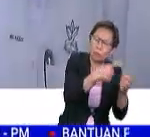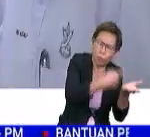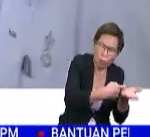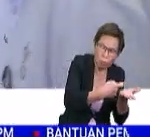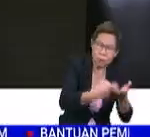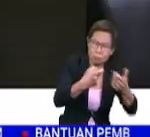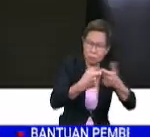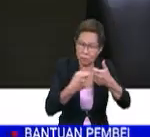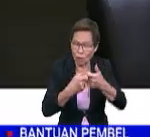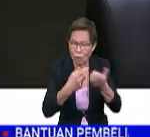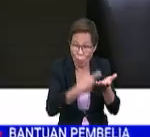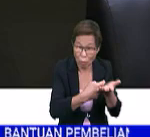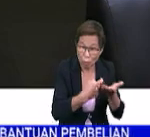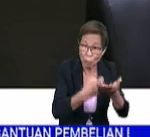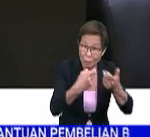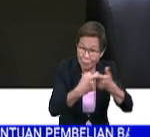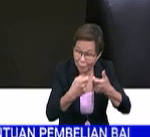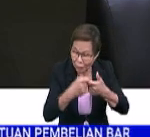elektrik, voucher